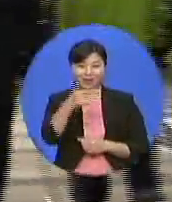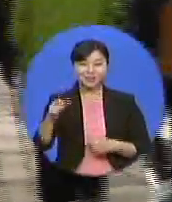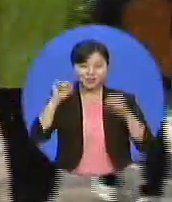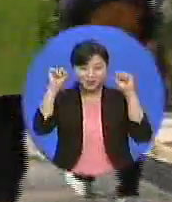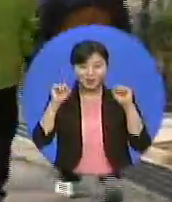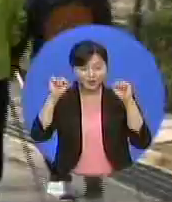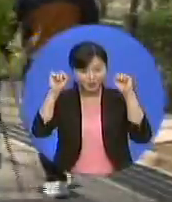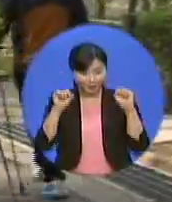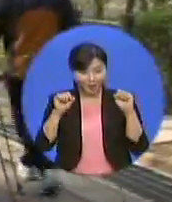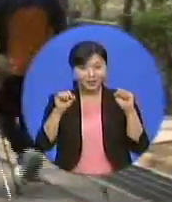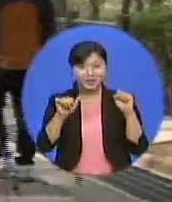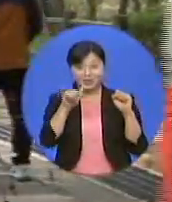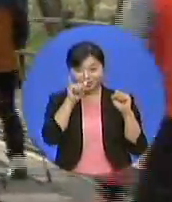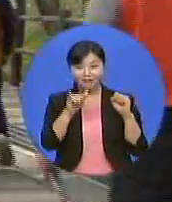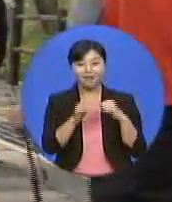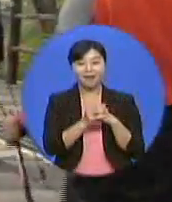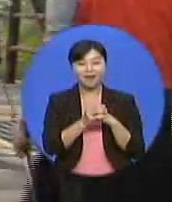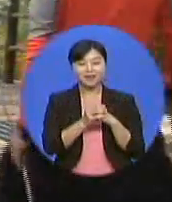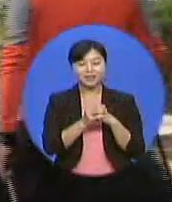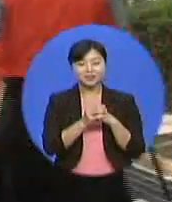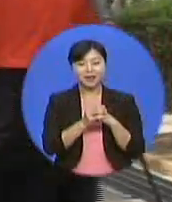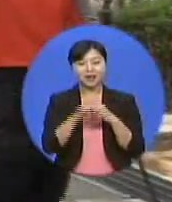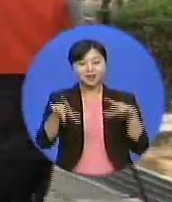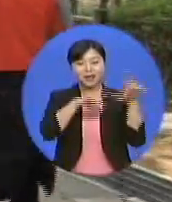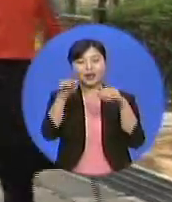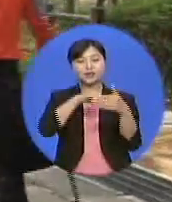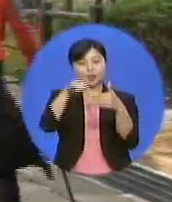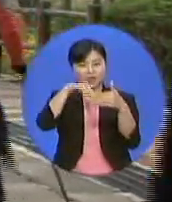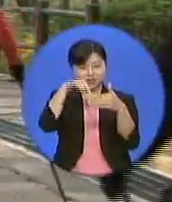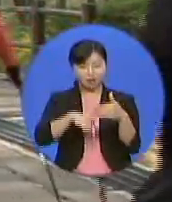운동이지만 생활 속에서 건강과 활력을 찾는 사람들.